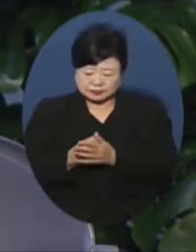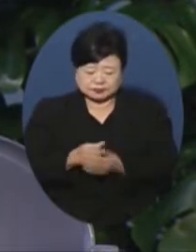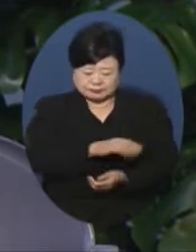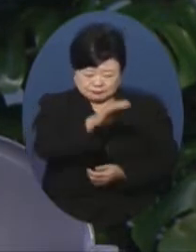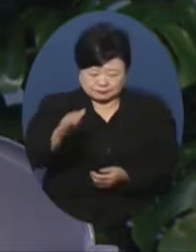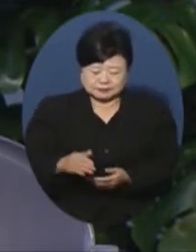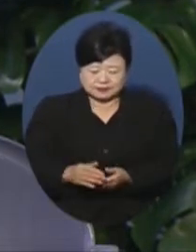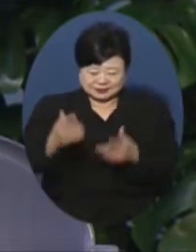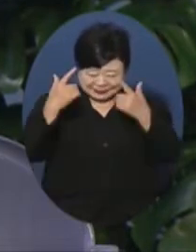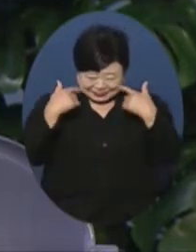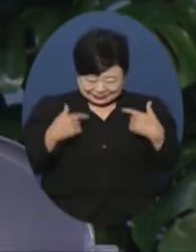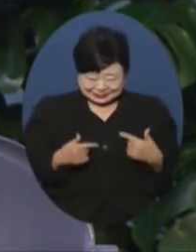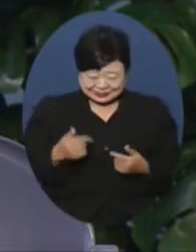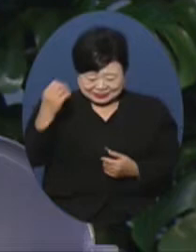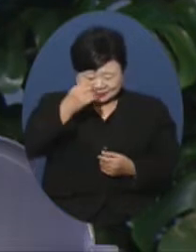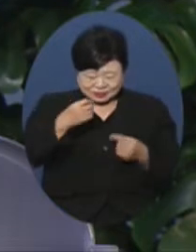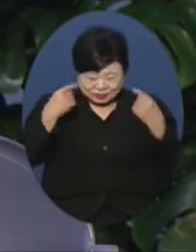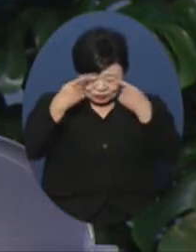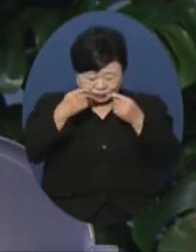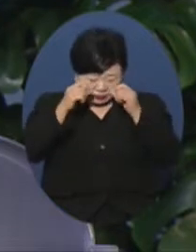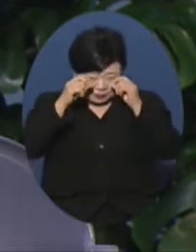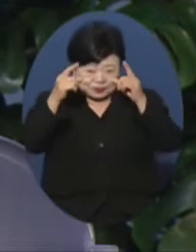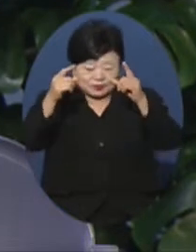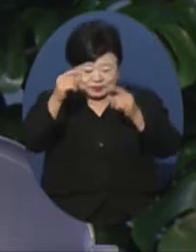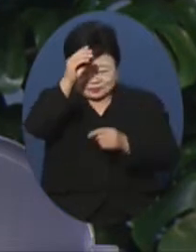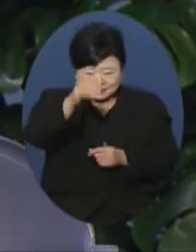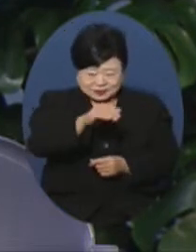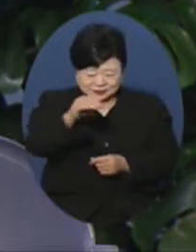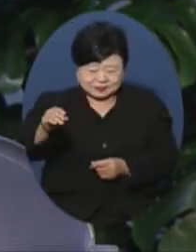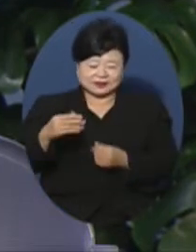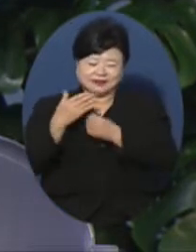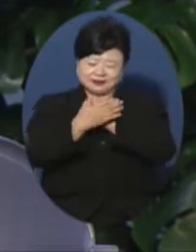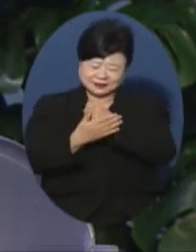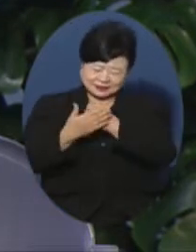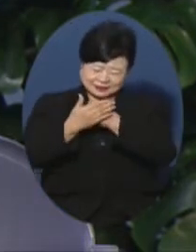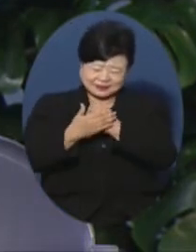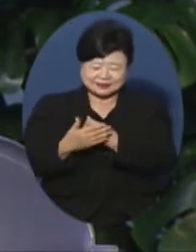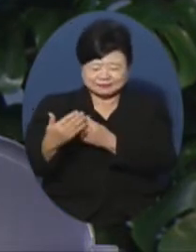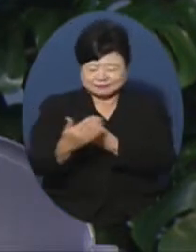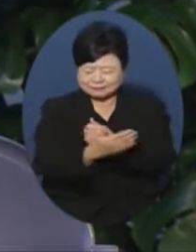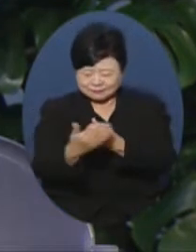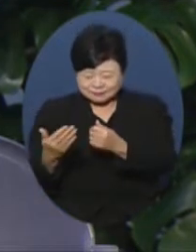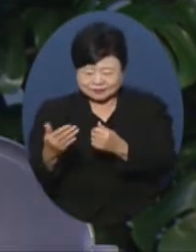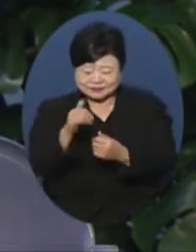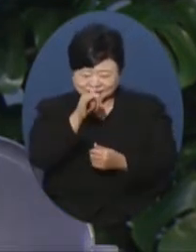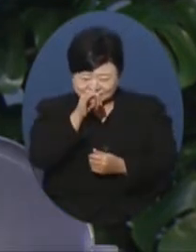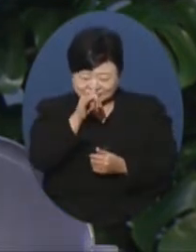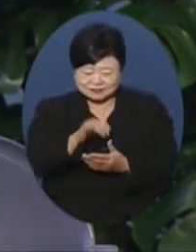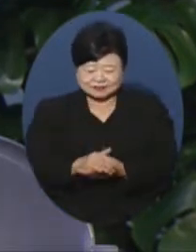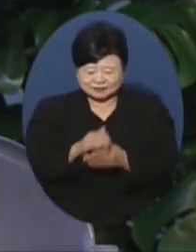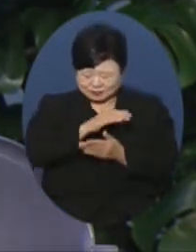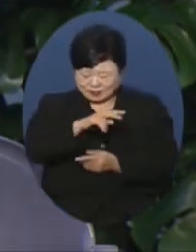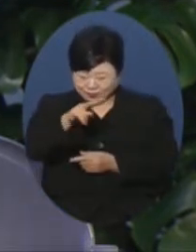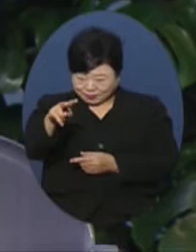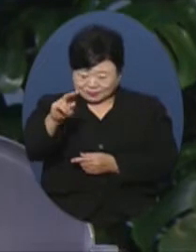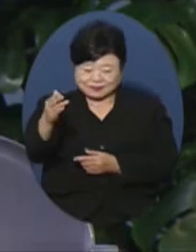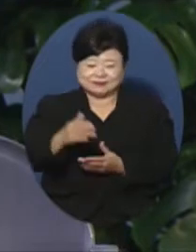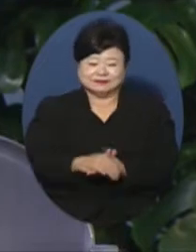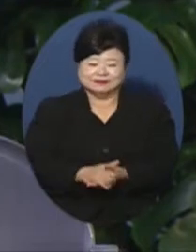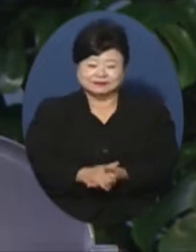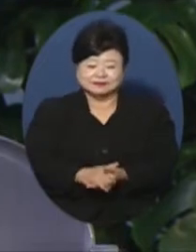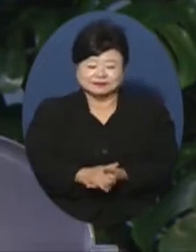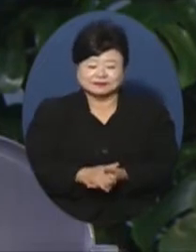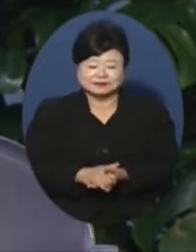그러므로 우리는 항상 영의 눈을 가지고 십자가의 은혜가 우리를 둘러싸고 있는 것을 바라보아야